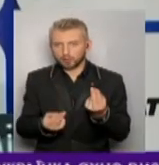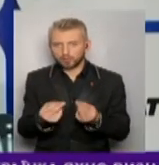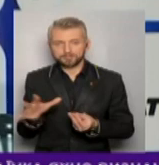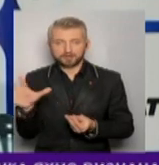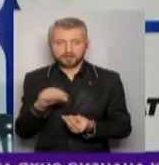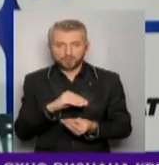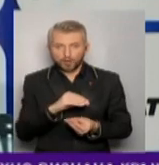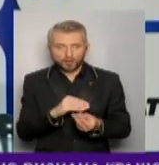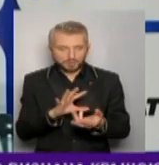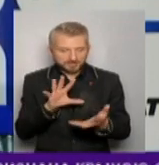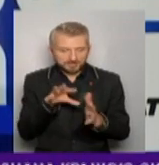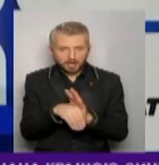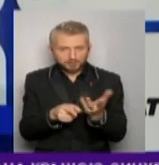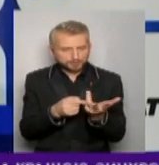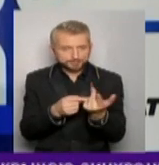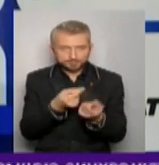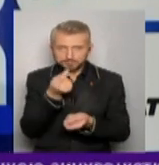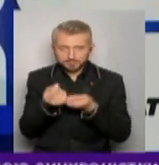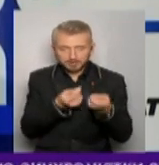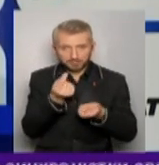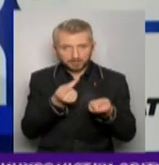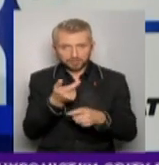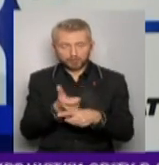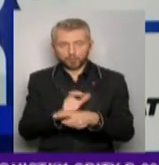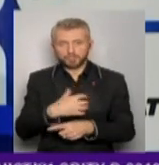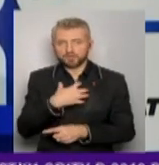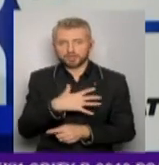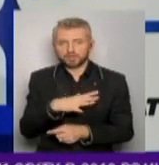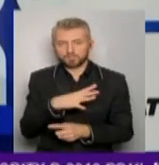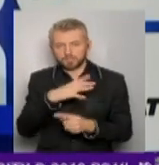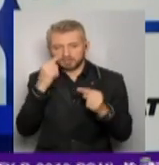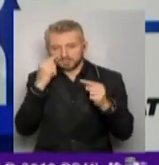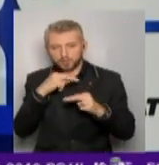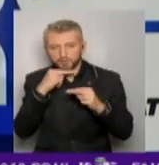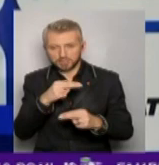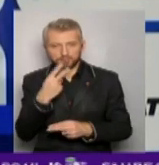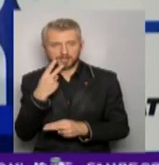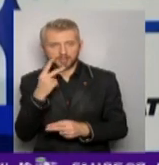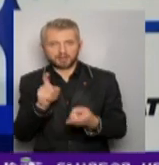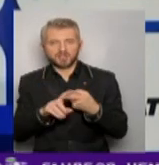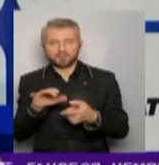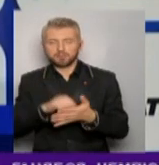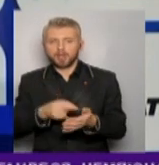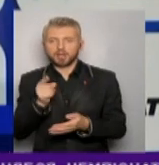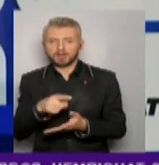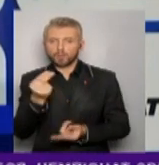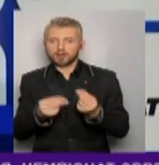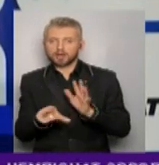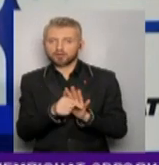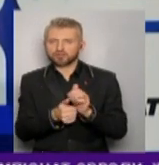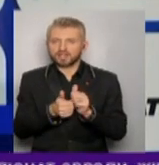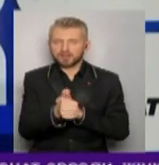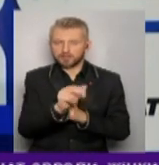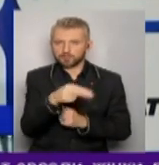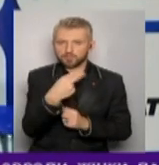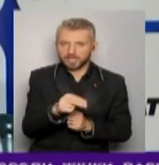складывается из мелочей, и очень важно быть сфокусированным всегда, независимо от того, играешь ты с лидером